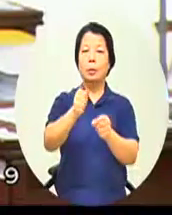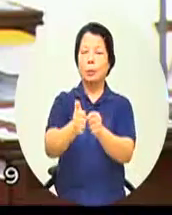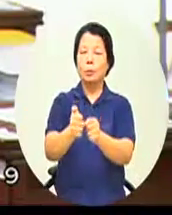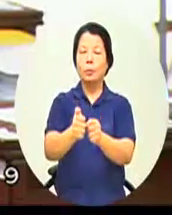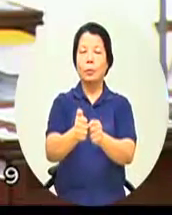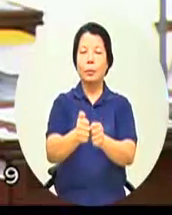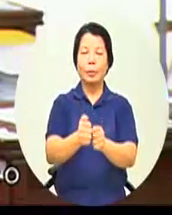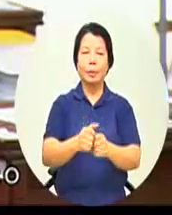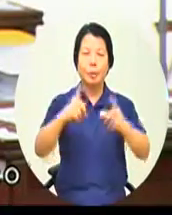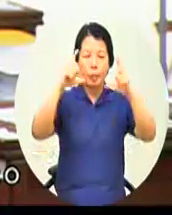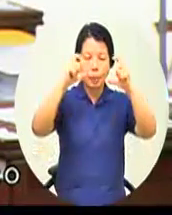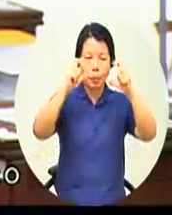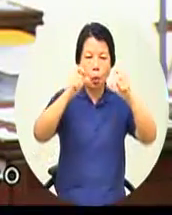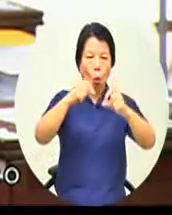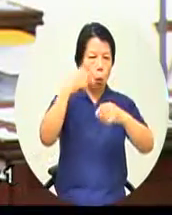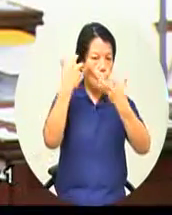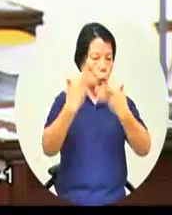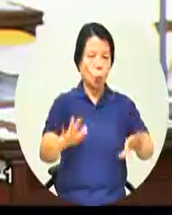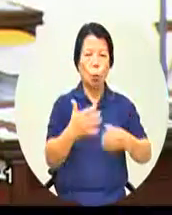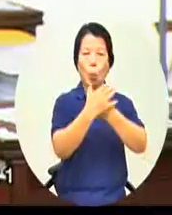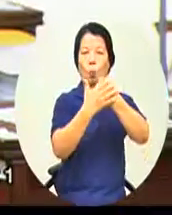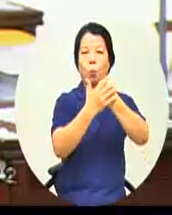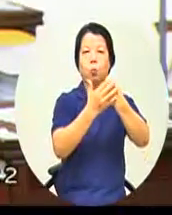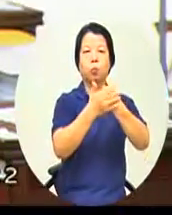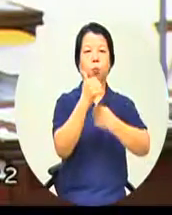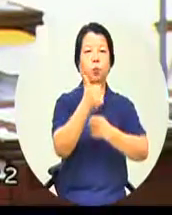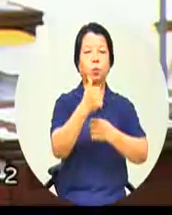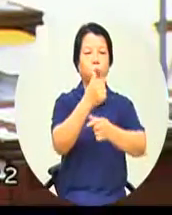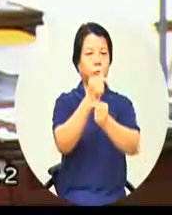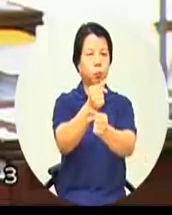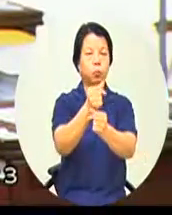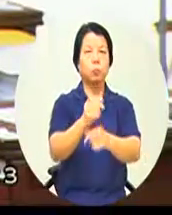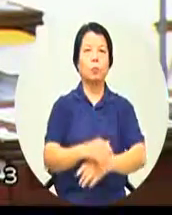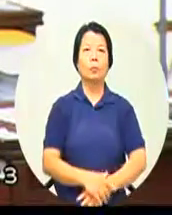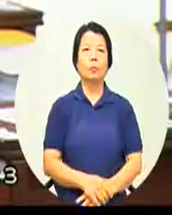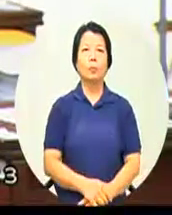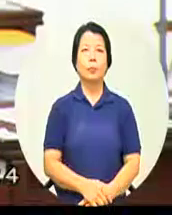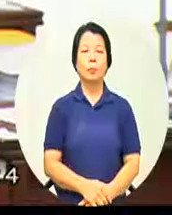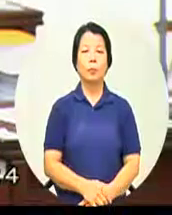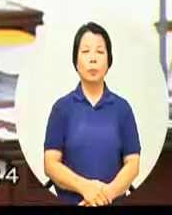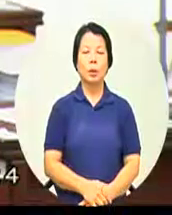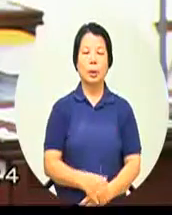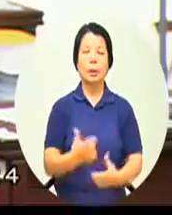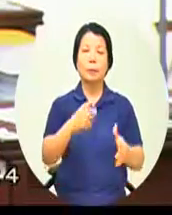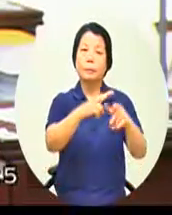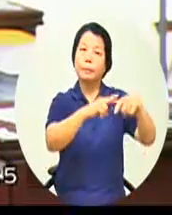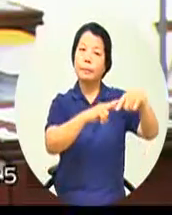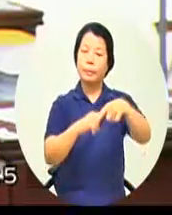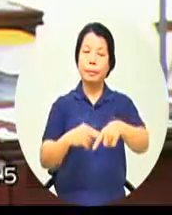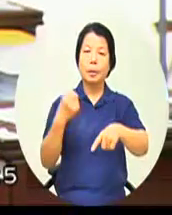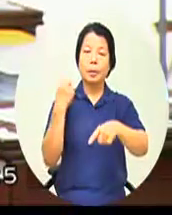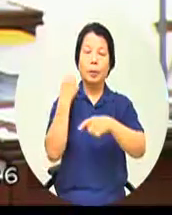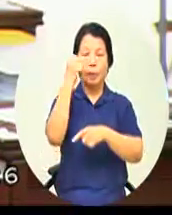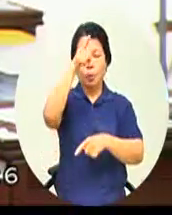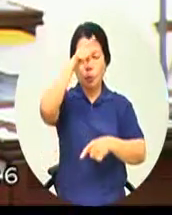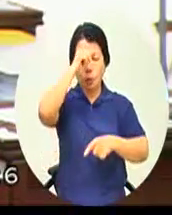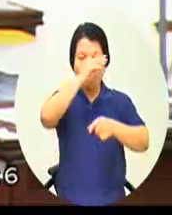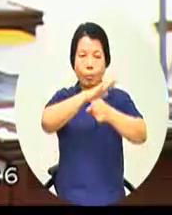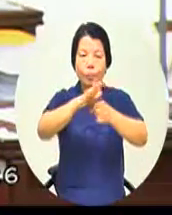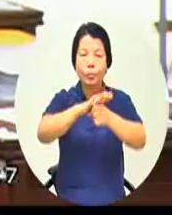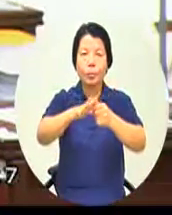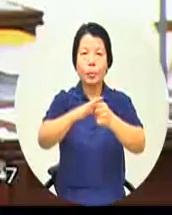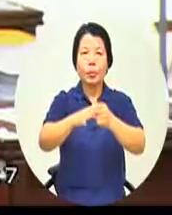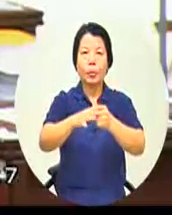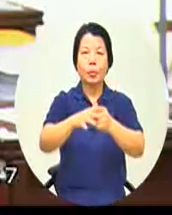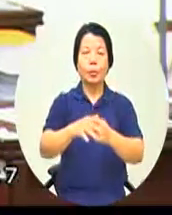我安那袂少，啊保存啊足好，哦，啊嘛是去介绍着迄个番薯新村迄边遐问题，啊所以咧，会当讲